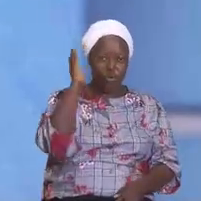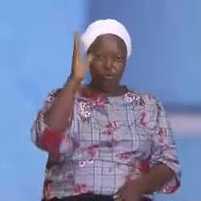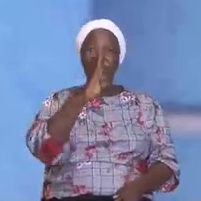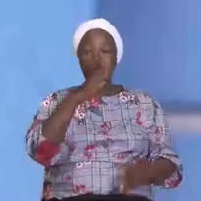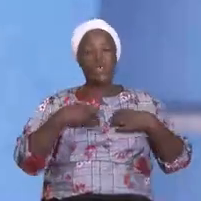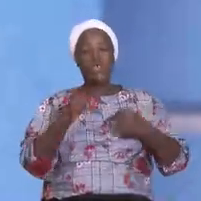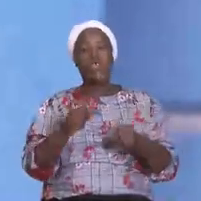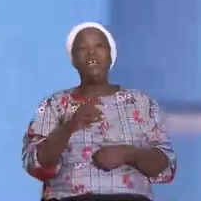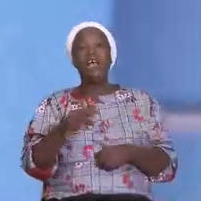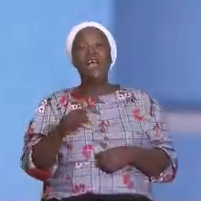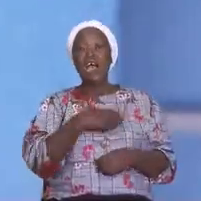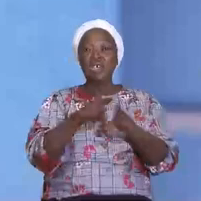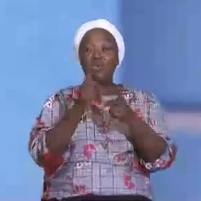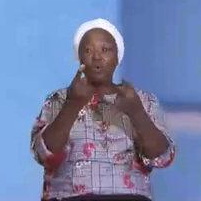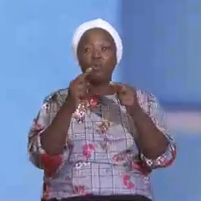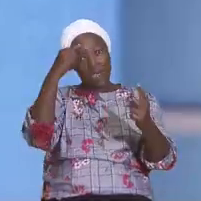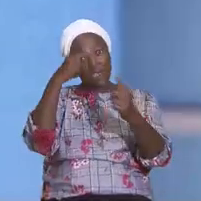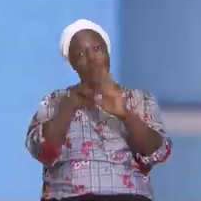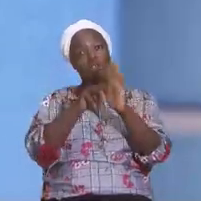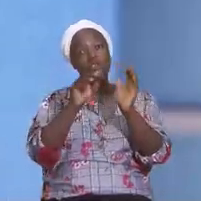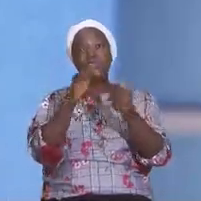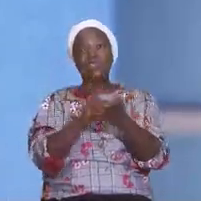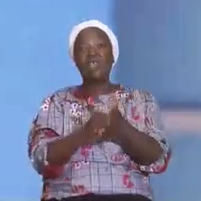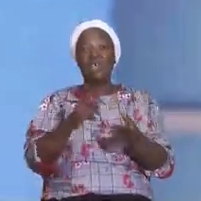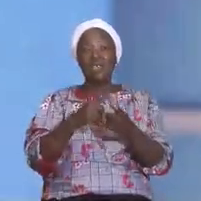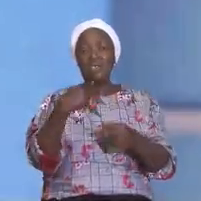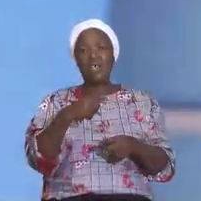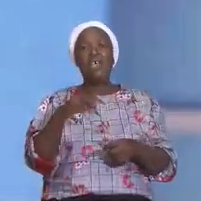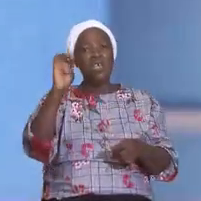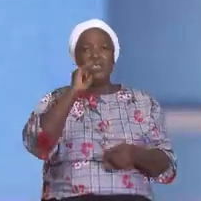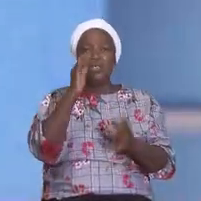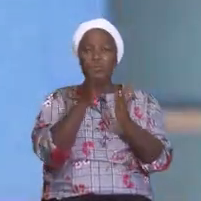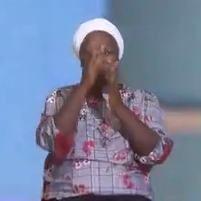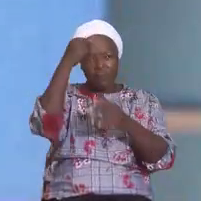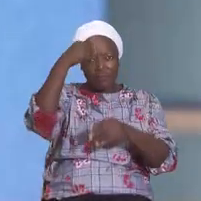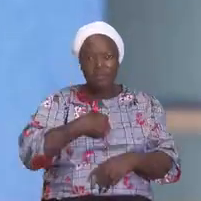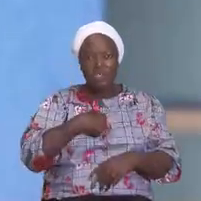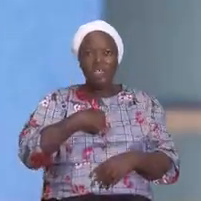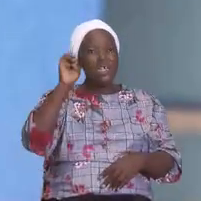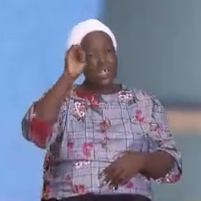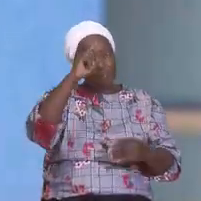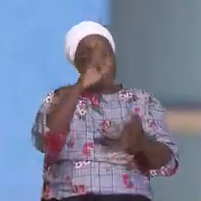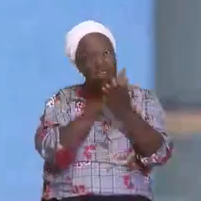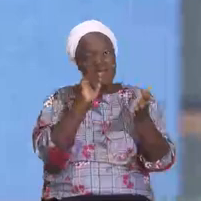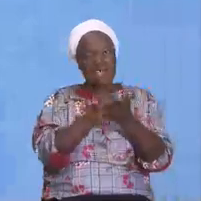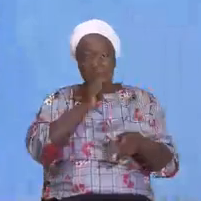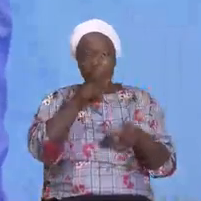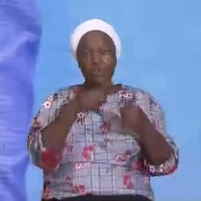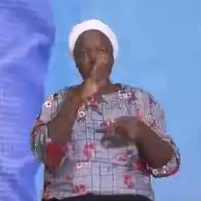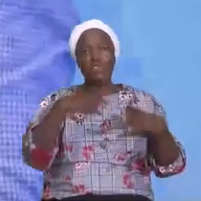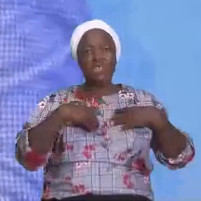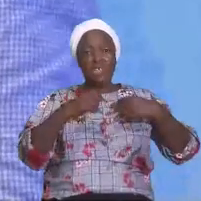je déclare, et je décrète que toi, tu seras guéri. Comme tu es en accord avec cela, et tu